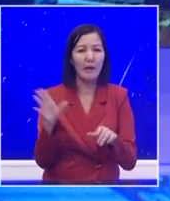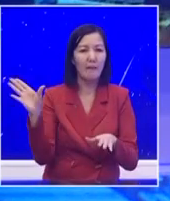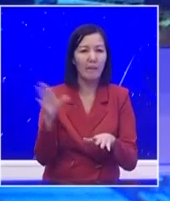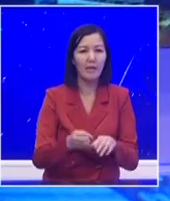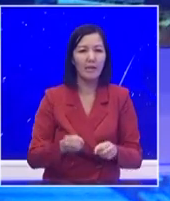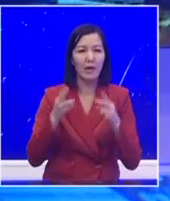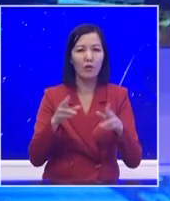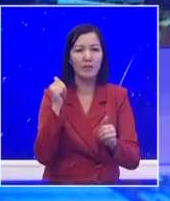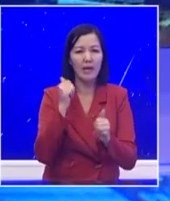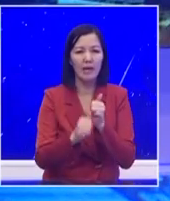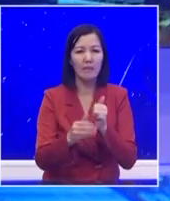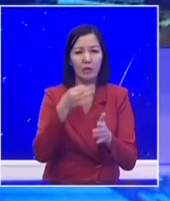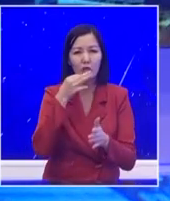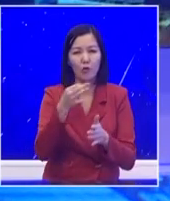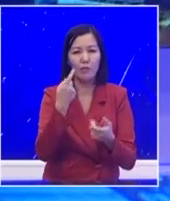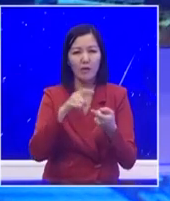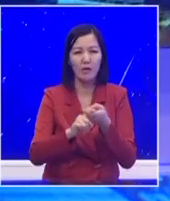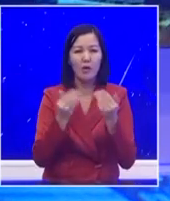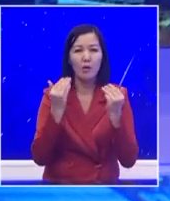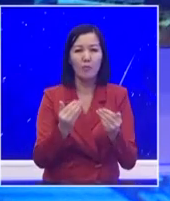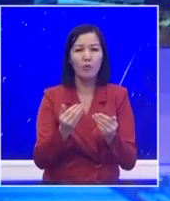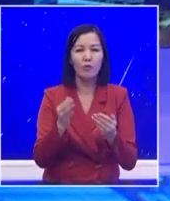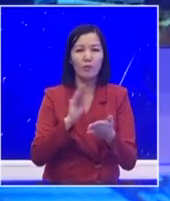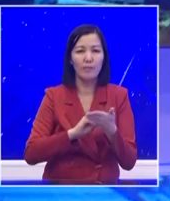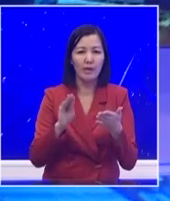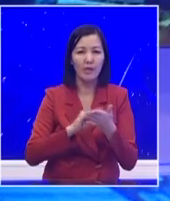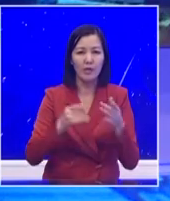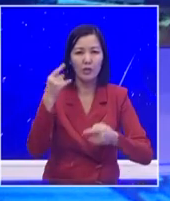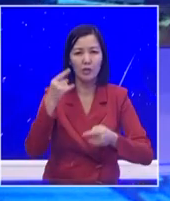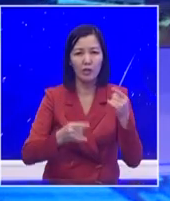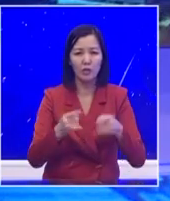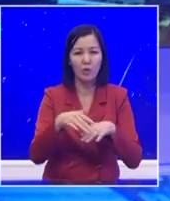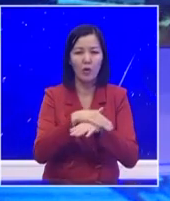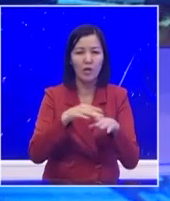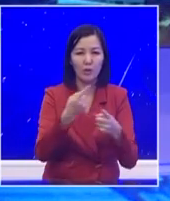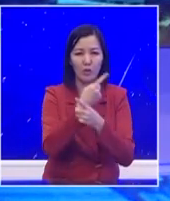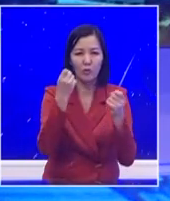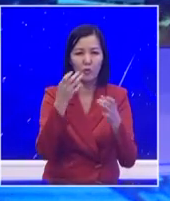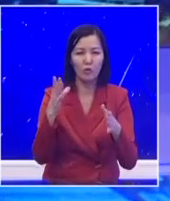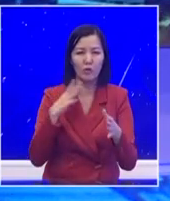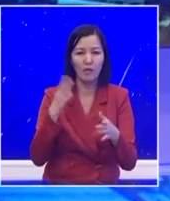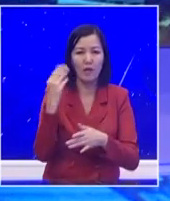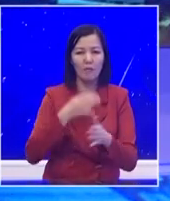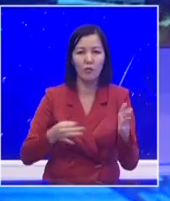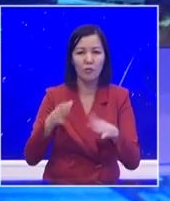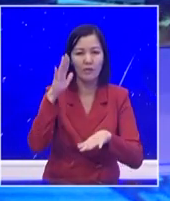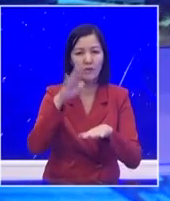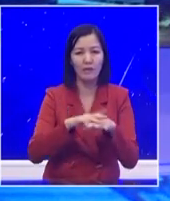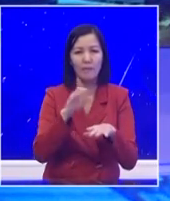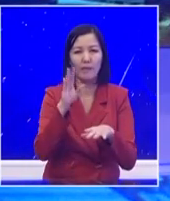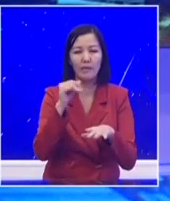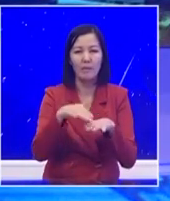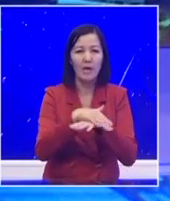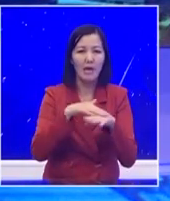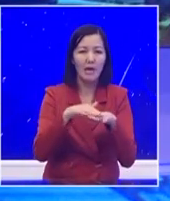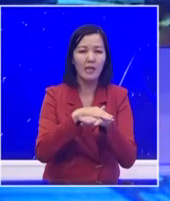қауіпсіздік әрбіріміздің жауапкершілігімізге байланысты. Бүгін бақ арқылы жетісу халқына үндеу жариялаған Алматы облысының әкімі Амандық Баталов